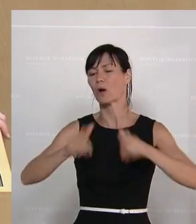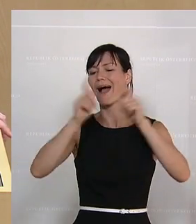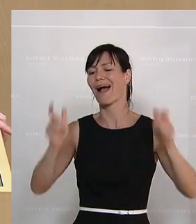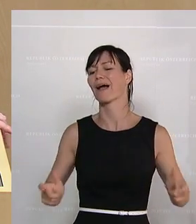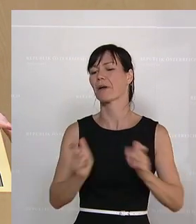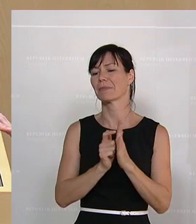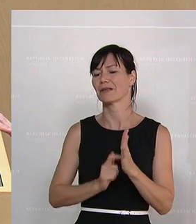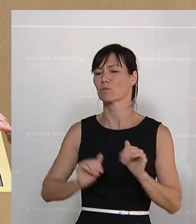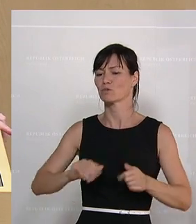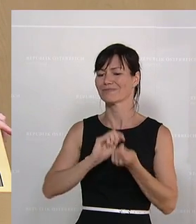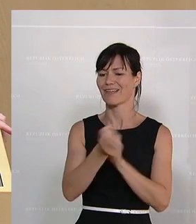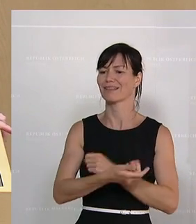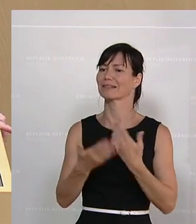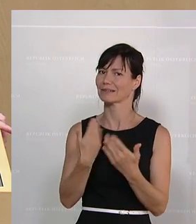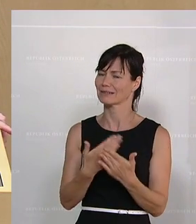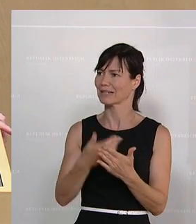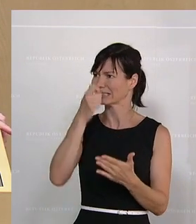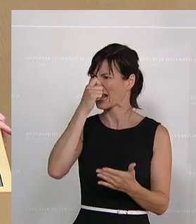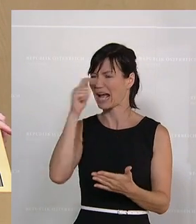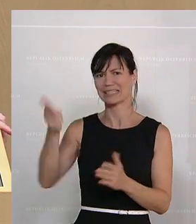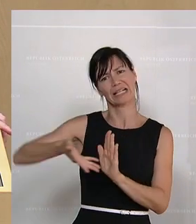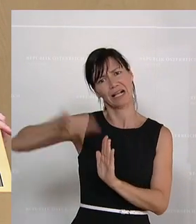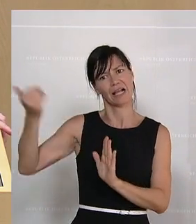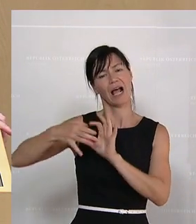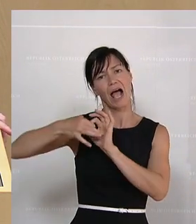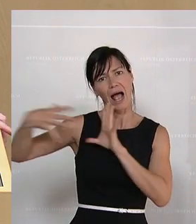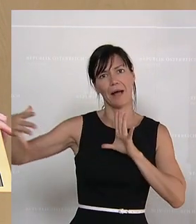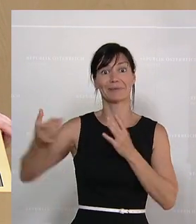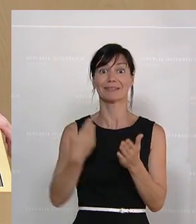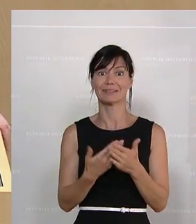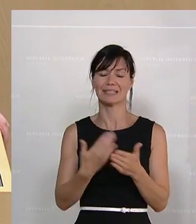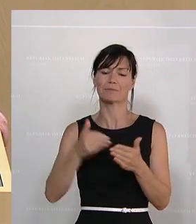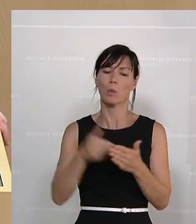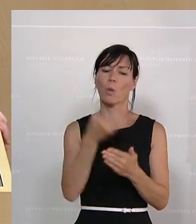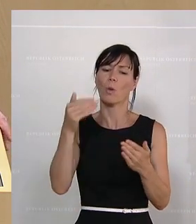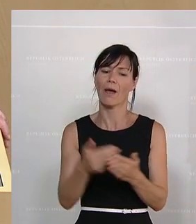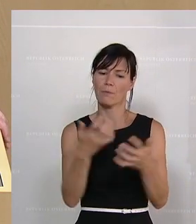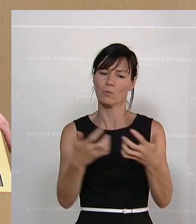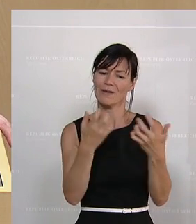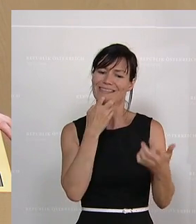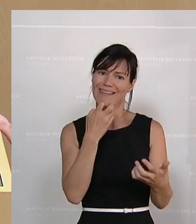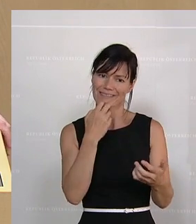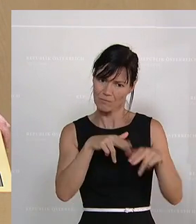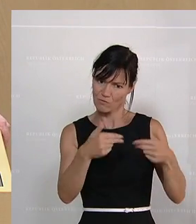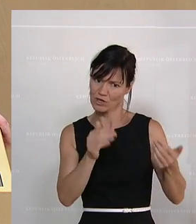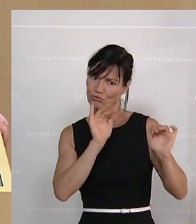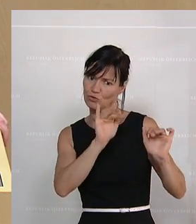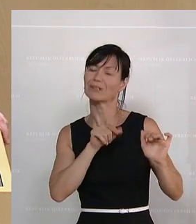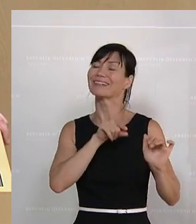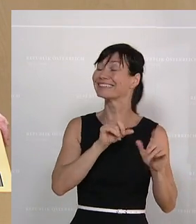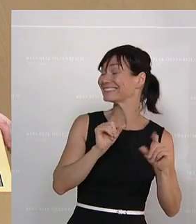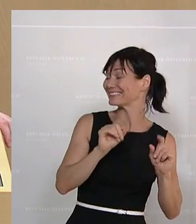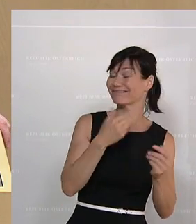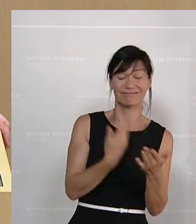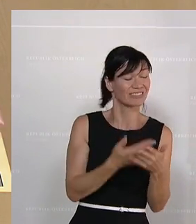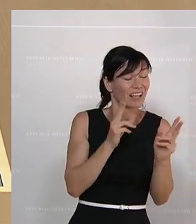dementsprechend investieren wir so viel wie noch nie in den ausbau der erneuerbaren energien und kümmern uns darum dass wir die abhängigkeit von